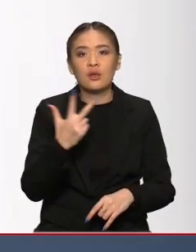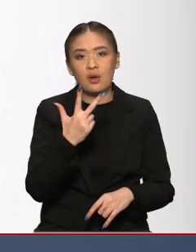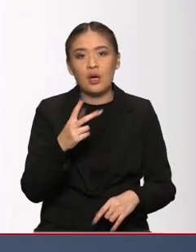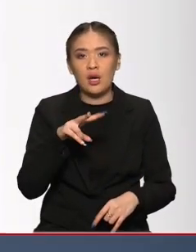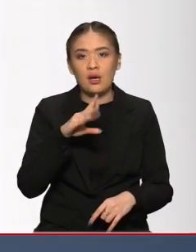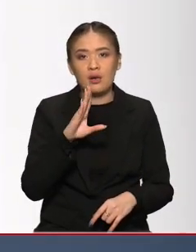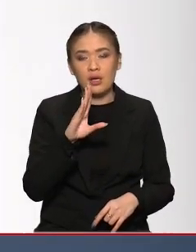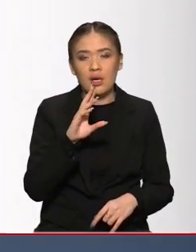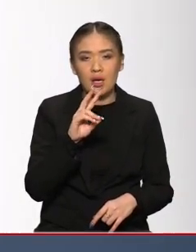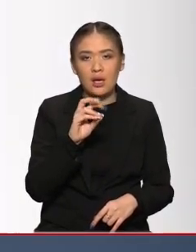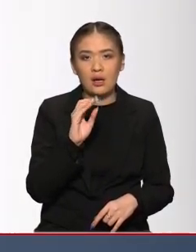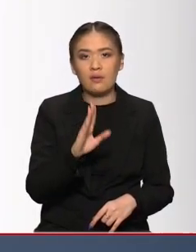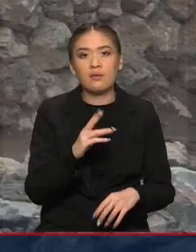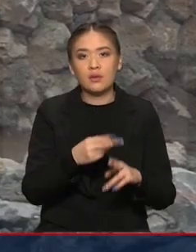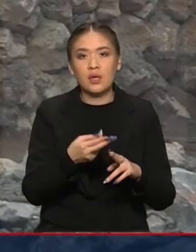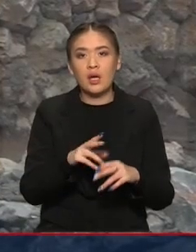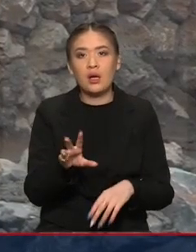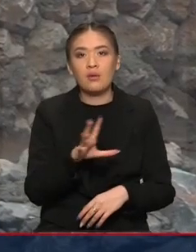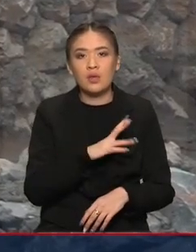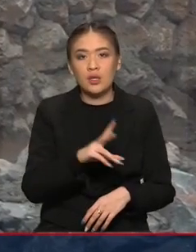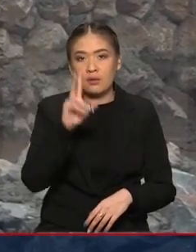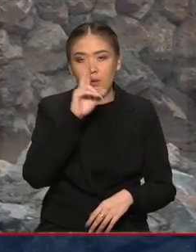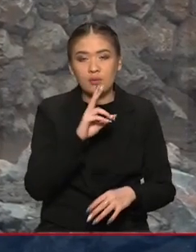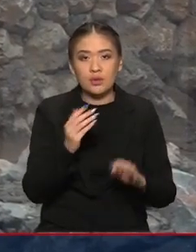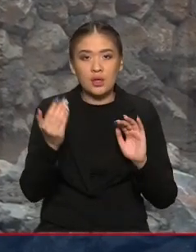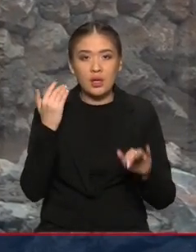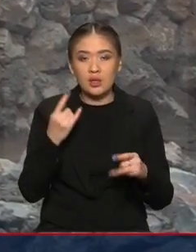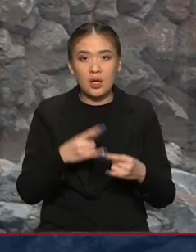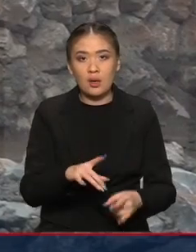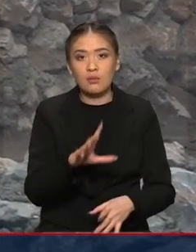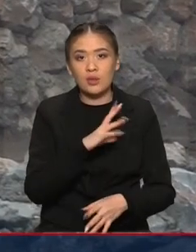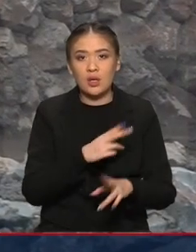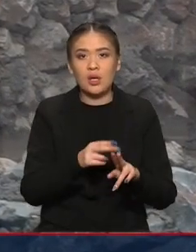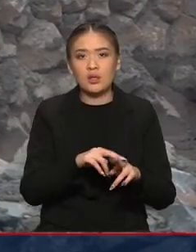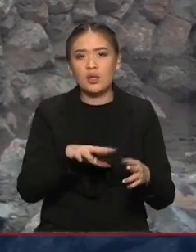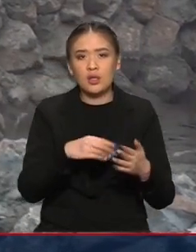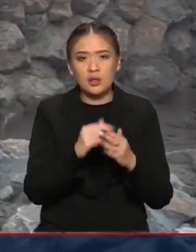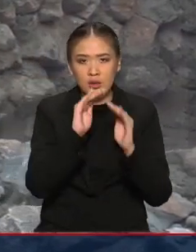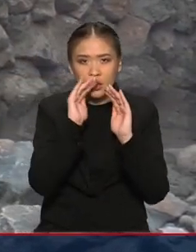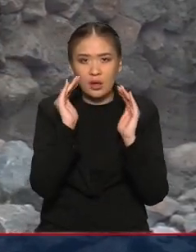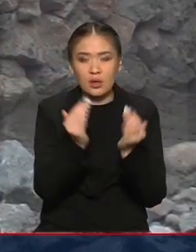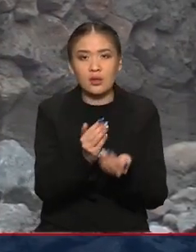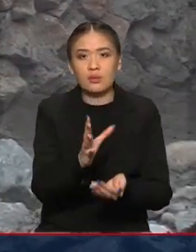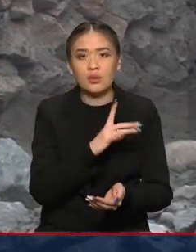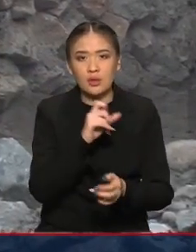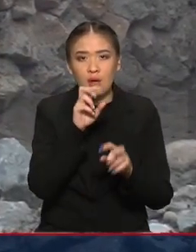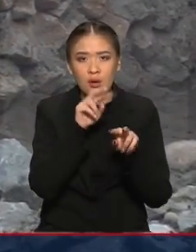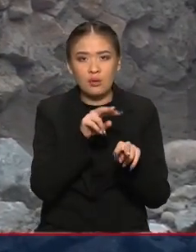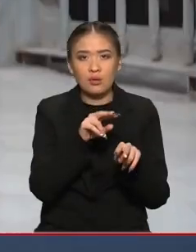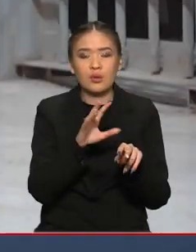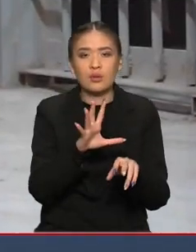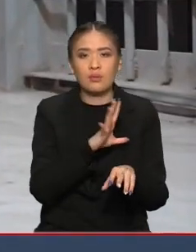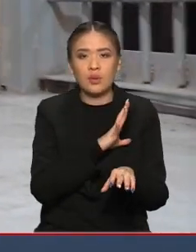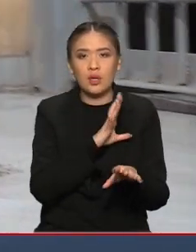малышей львят. К слову, львята появились на свет 2 месяца назад. Все это время они находились в закрытом вольере. За ними был особый